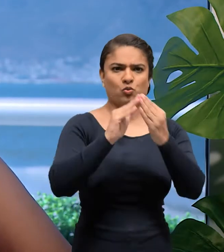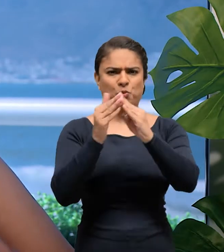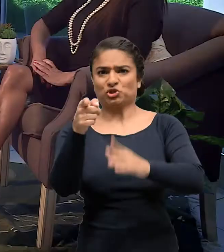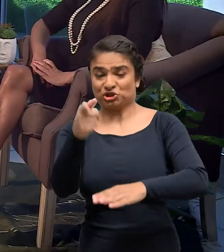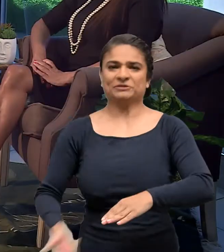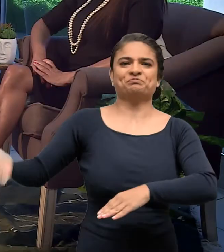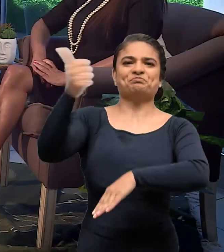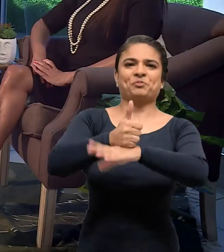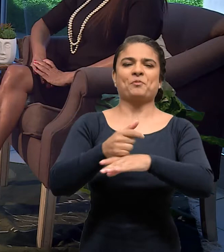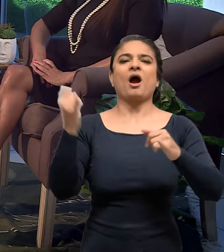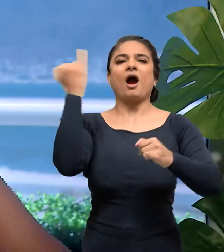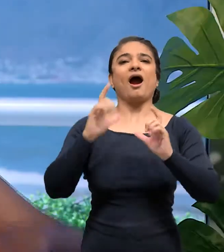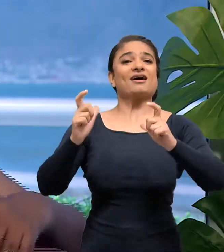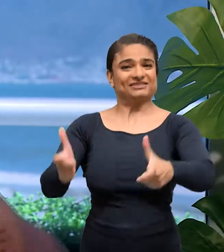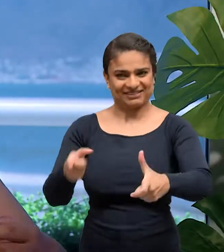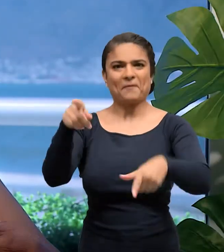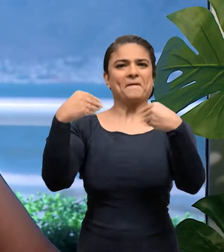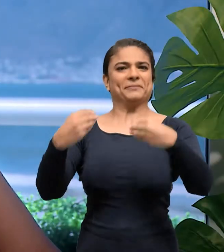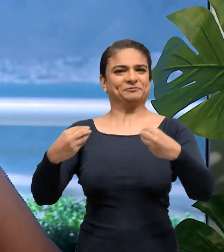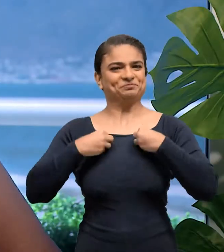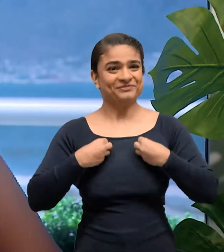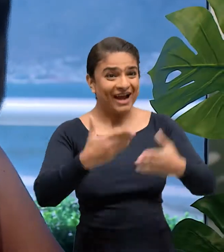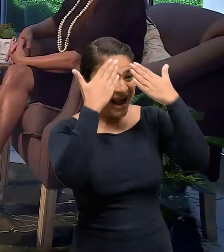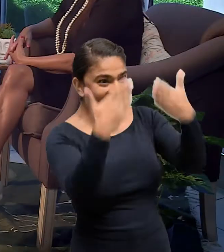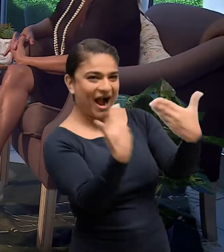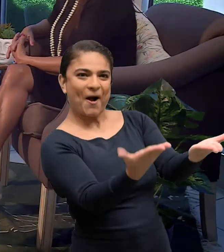Theater, Dr. Marlene Roux. Vriendin, welkom.